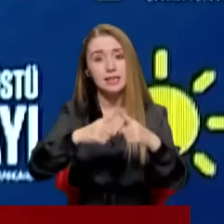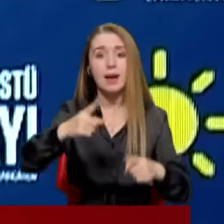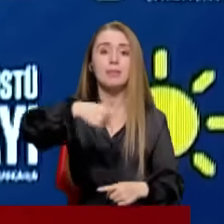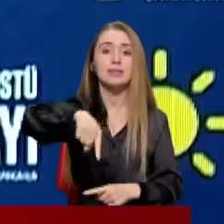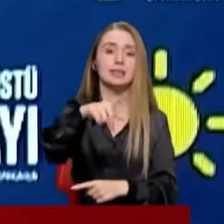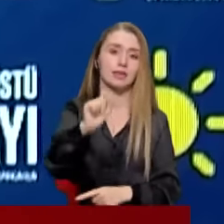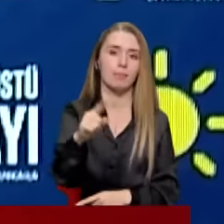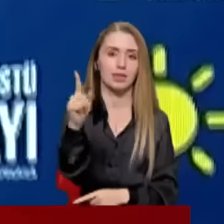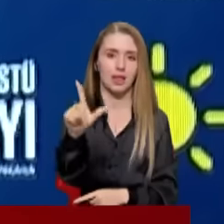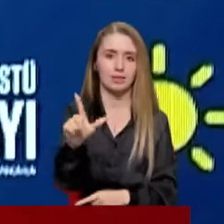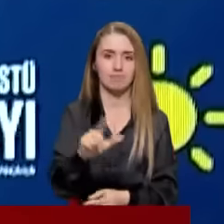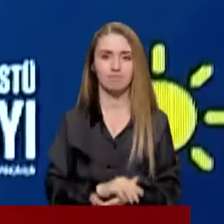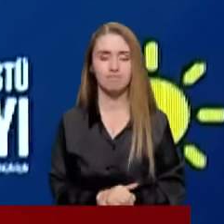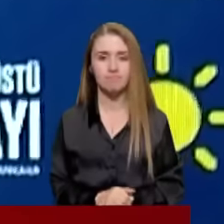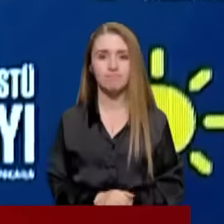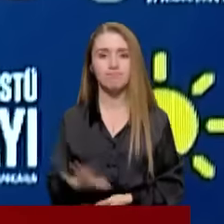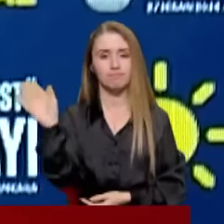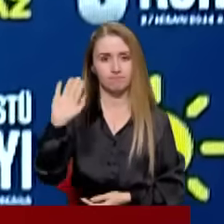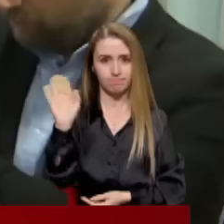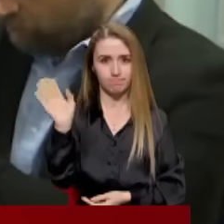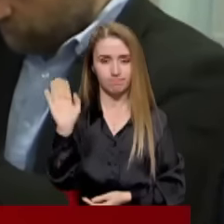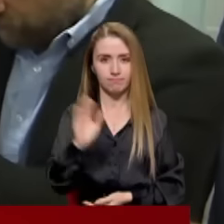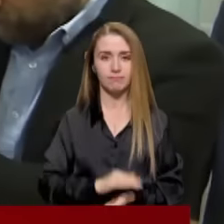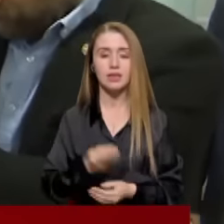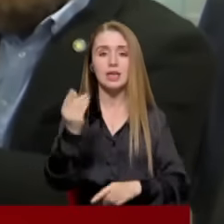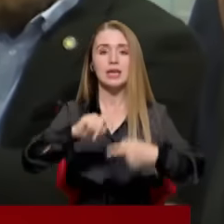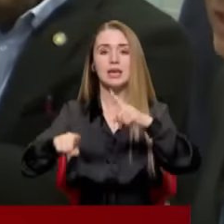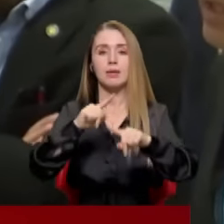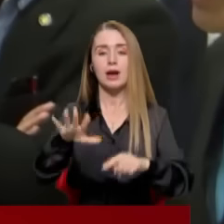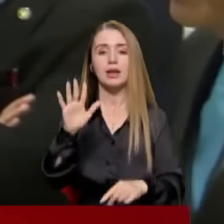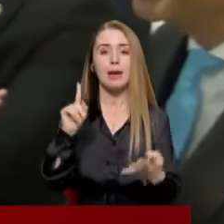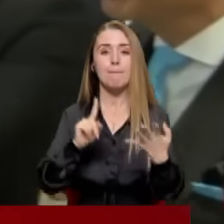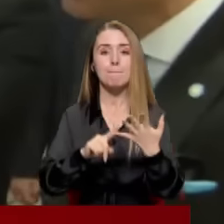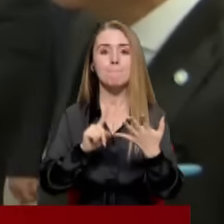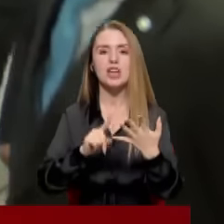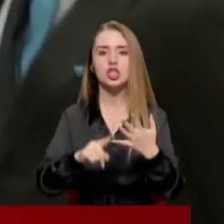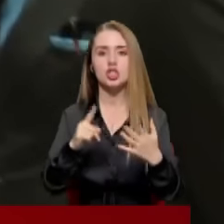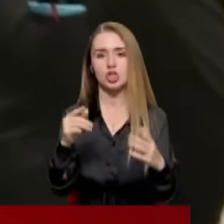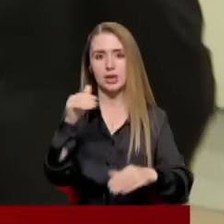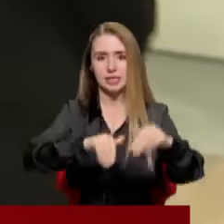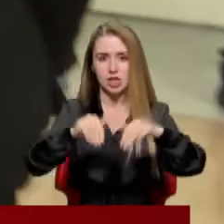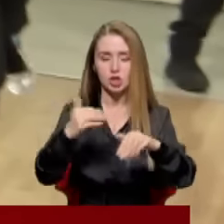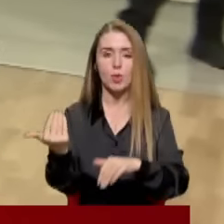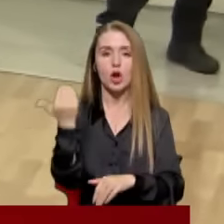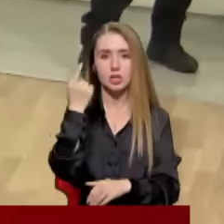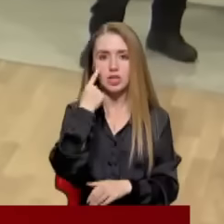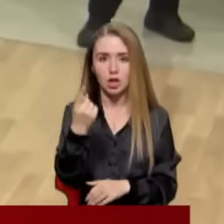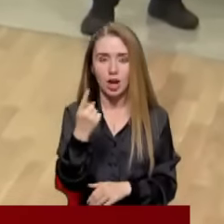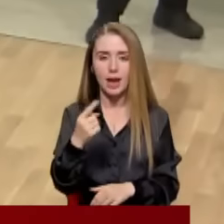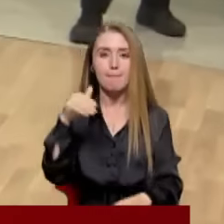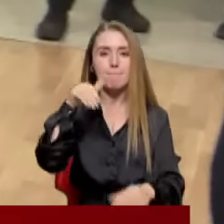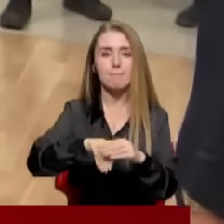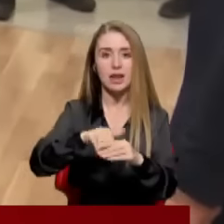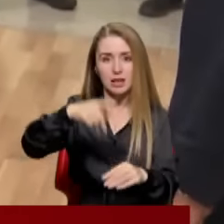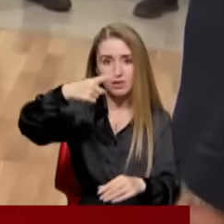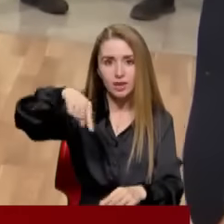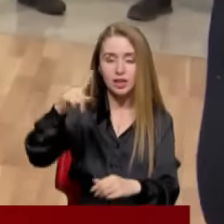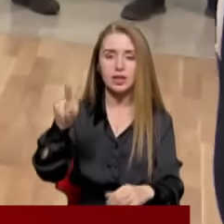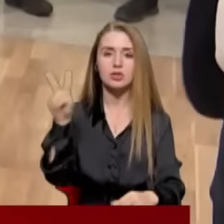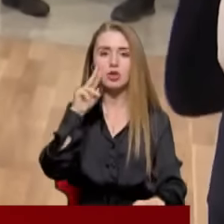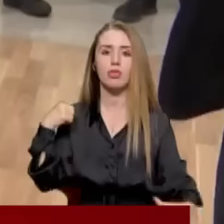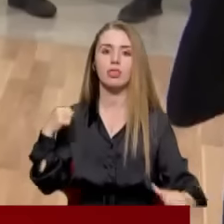siz tutacaksınız. Allah'a ısmarladık. İYİ Parti'nin 5. olağanüstü kurultayı öncesinde milletvekilleri de son